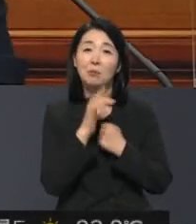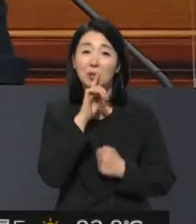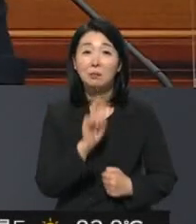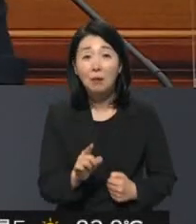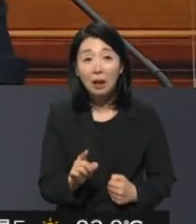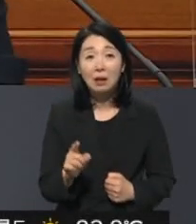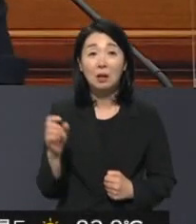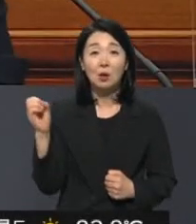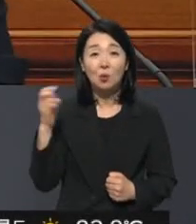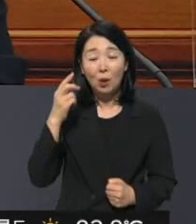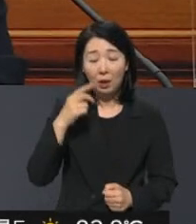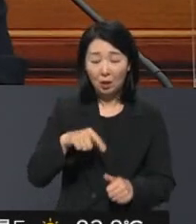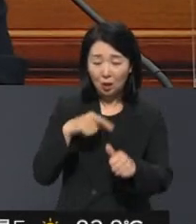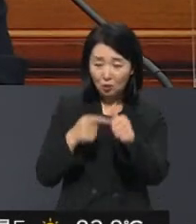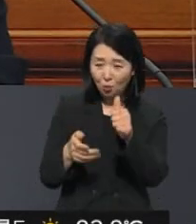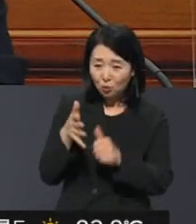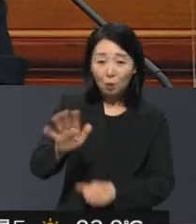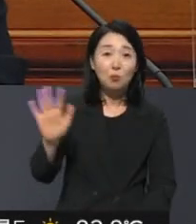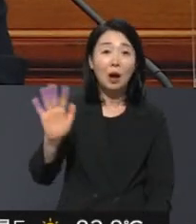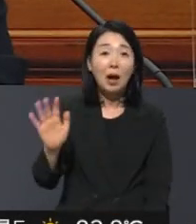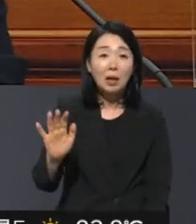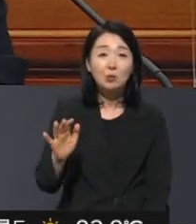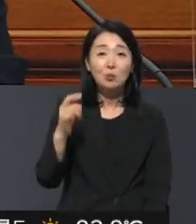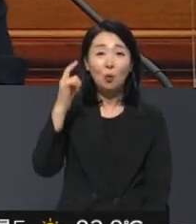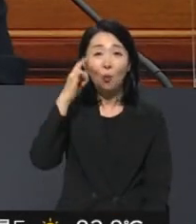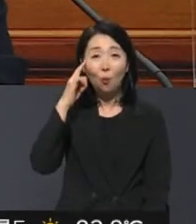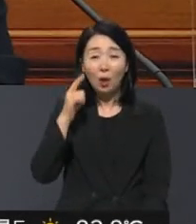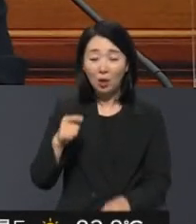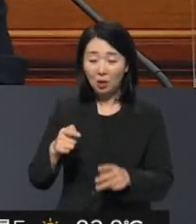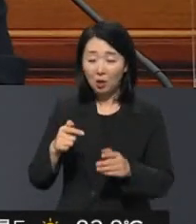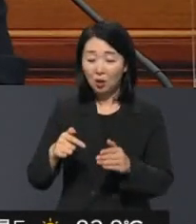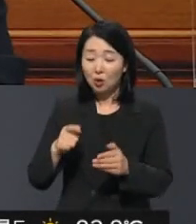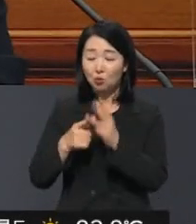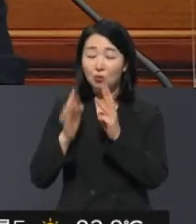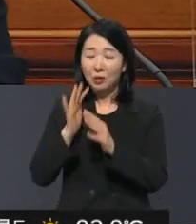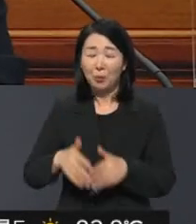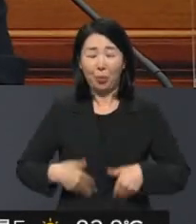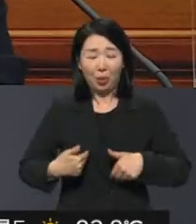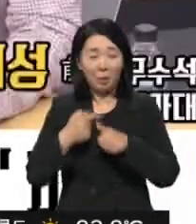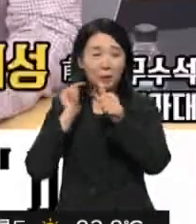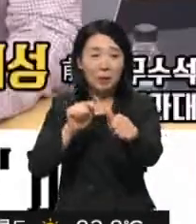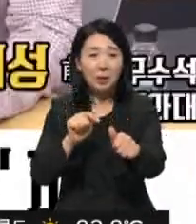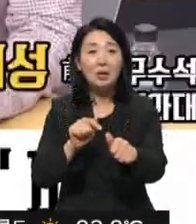교육 비전문가인 윤 대통령의 즉흥적인 지시를 꼬집는 목소리가 큽니다.